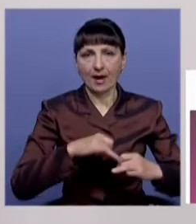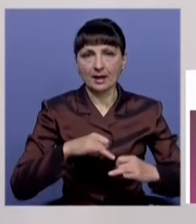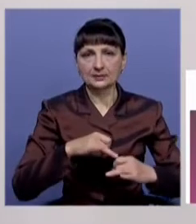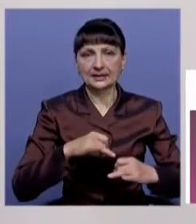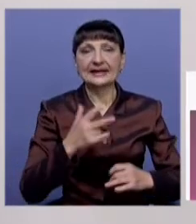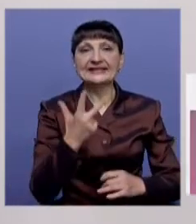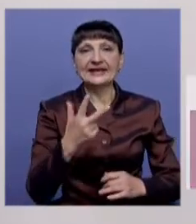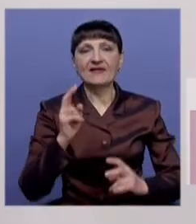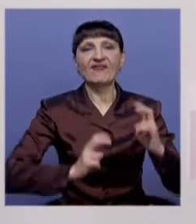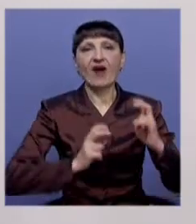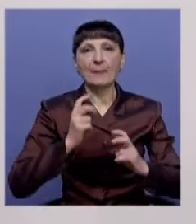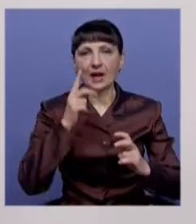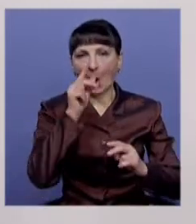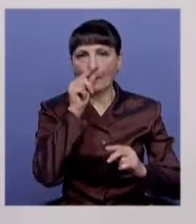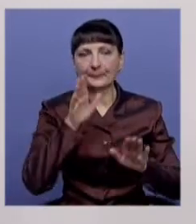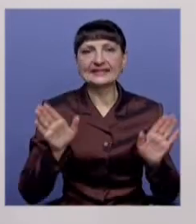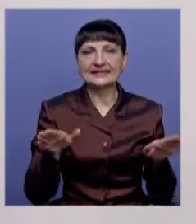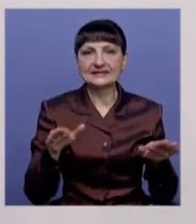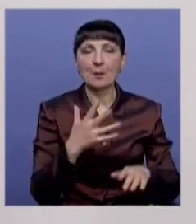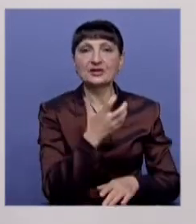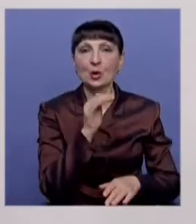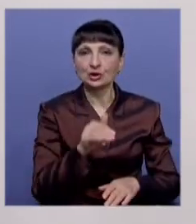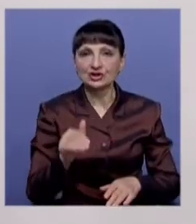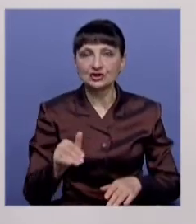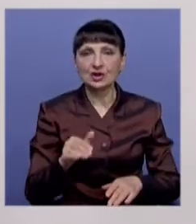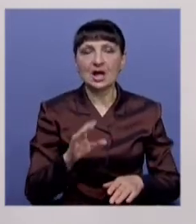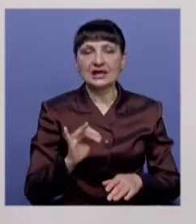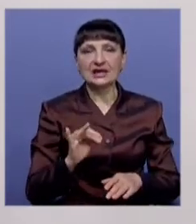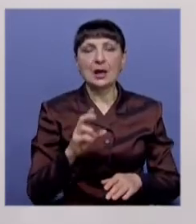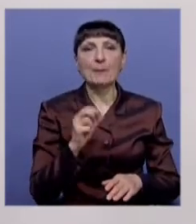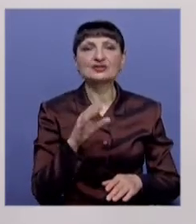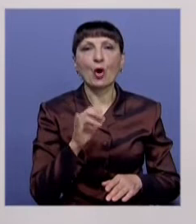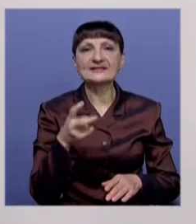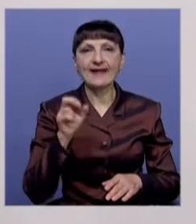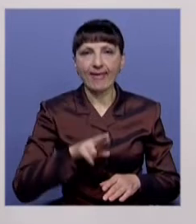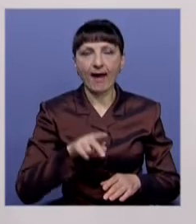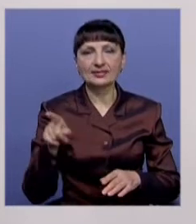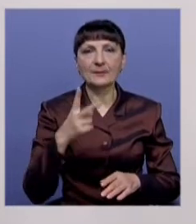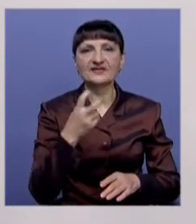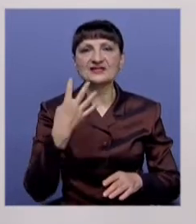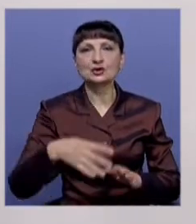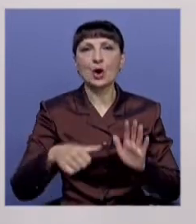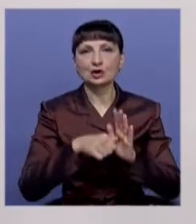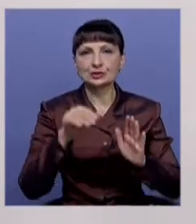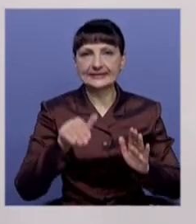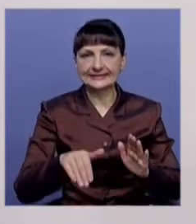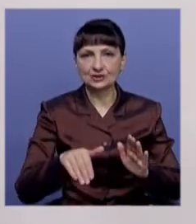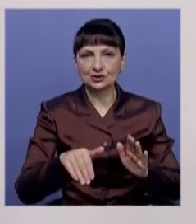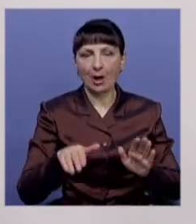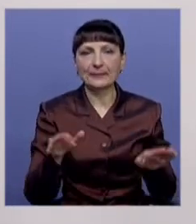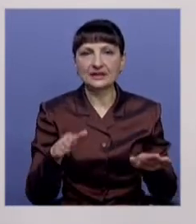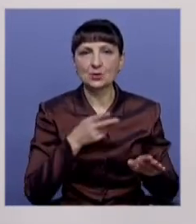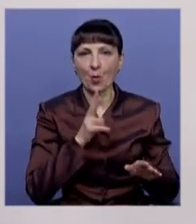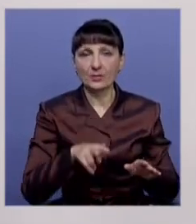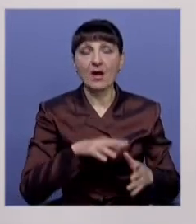Три фабрики, две фабрики по 500 тысяч, и Бишкульская там 246 тысяч, по-моему. Вот из-за